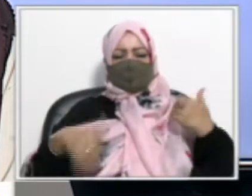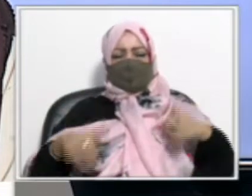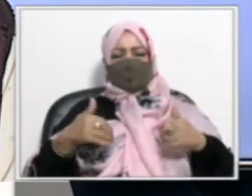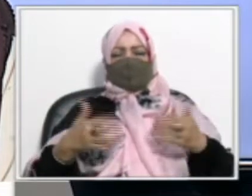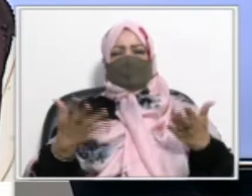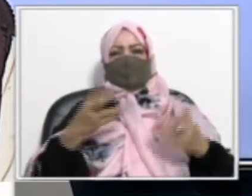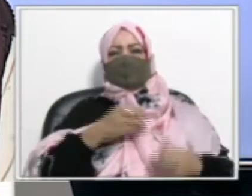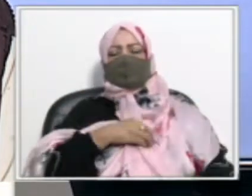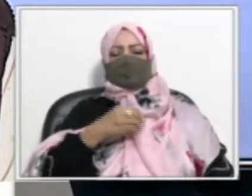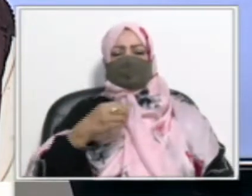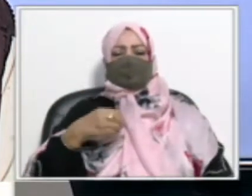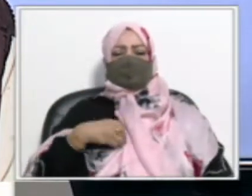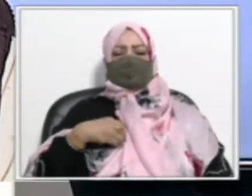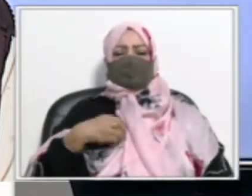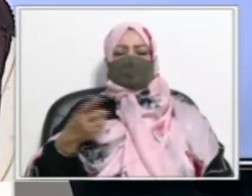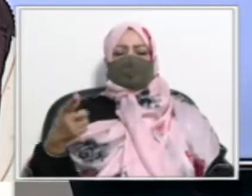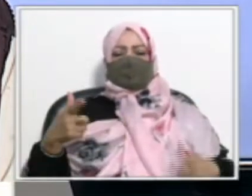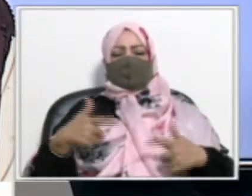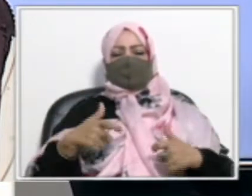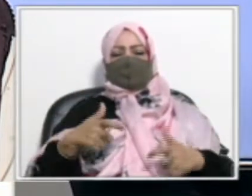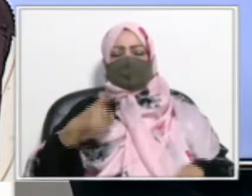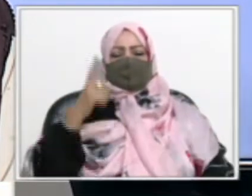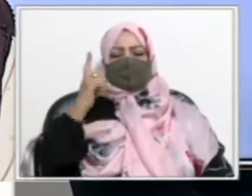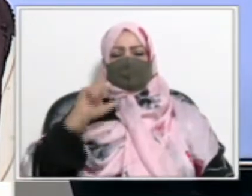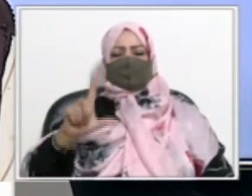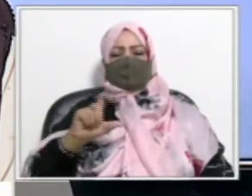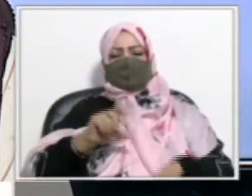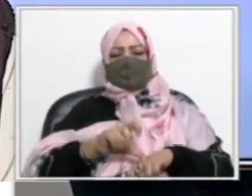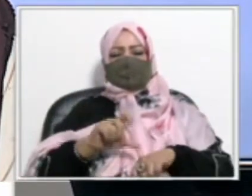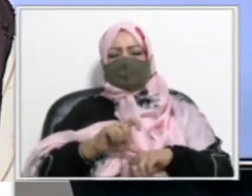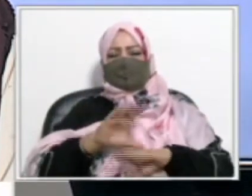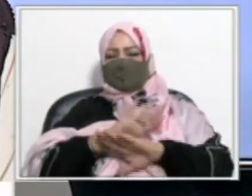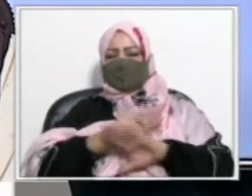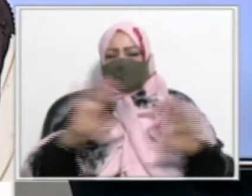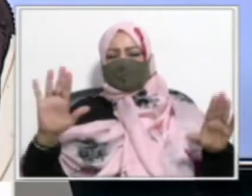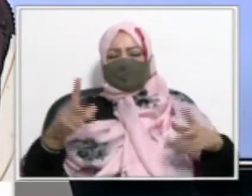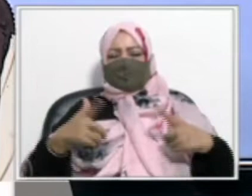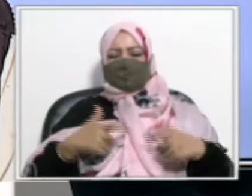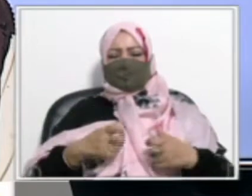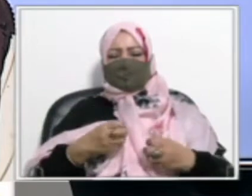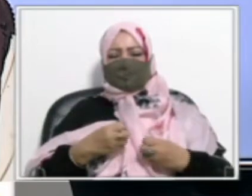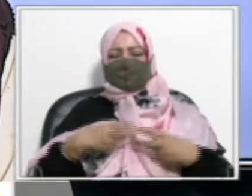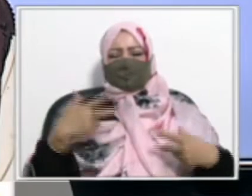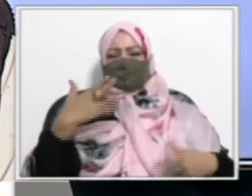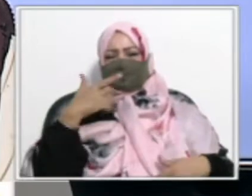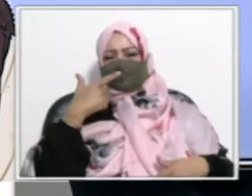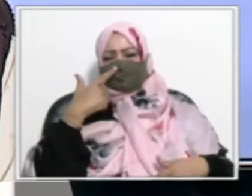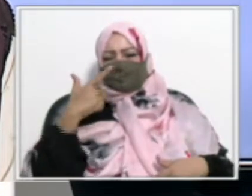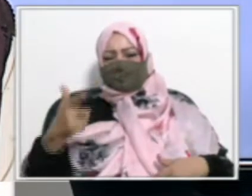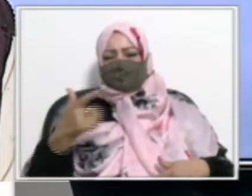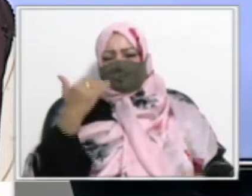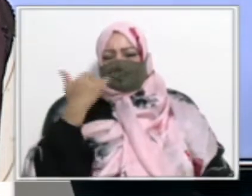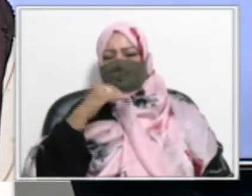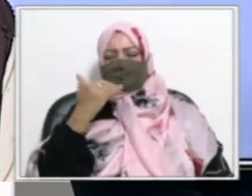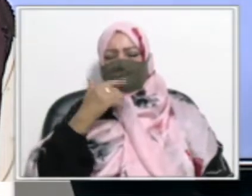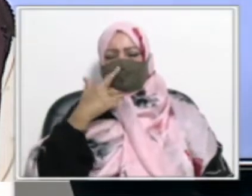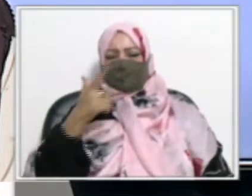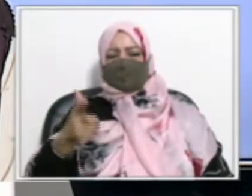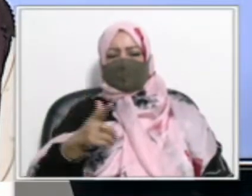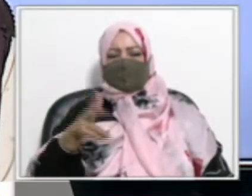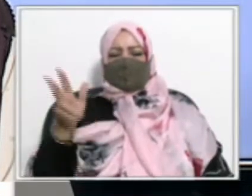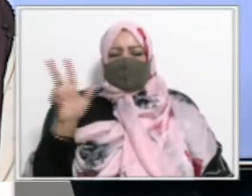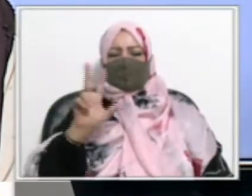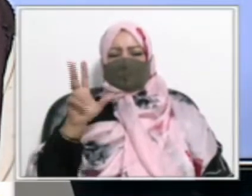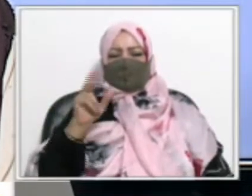مشمتين فيكم، قناة الحدث مشمتة فيكم. بارك الله فيك، الله يبارك فيك اخ مبروك على هذه المداخلة. انا